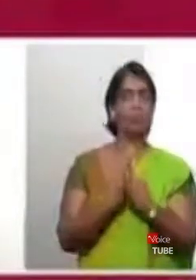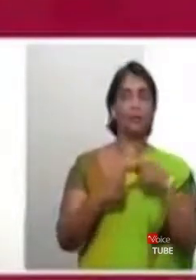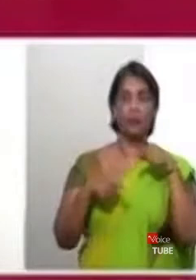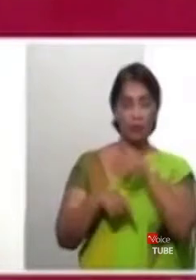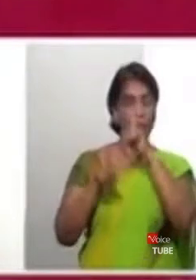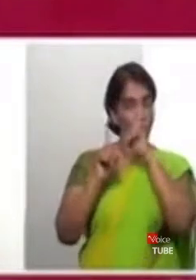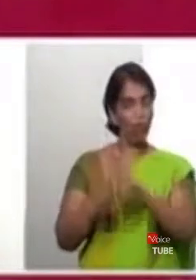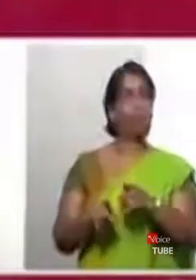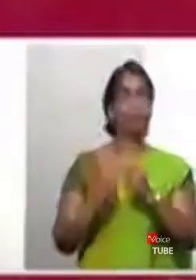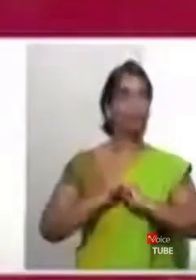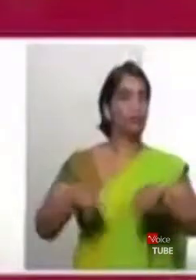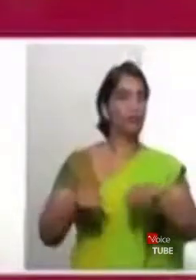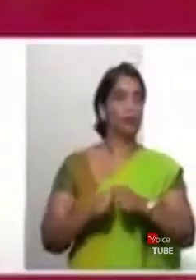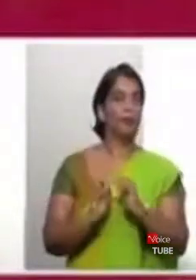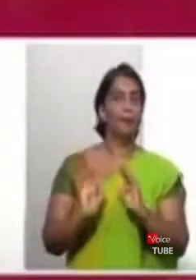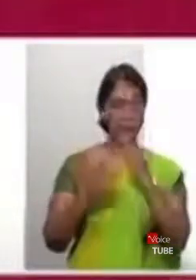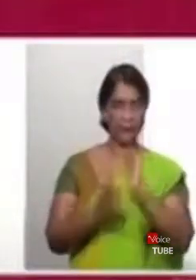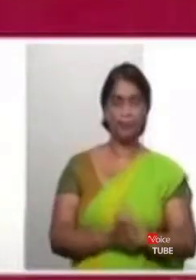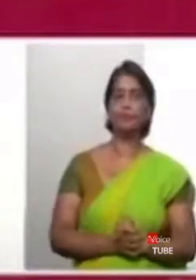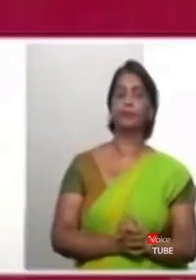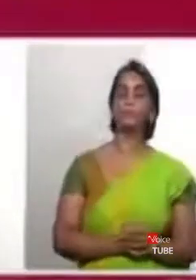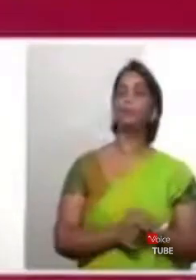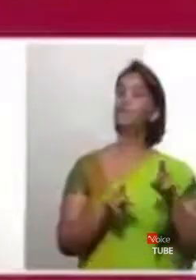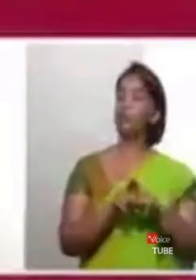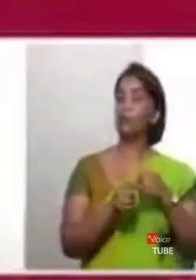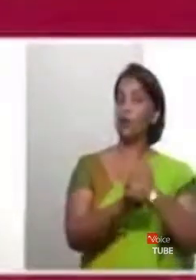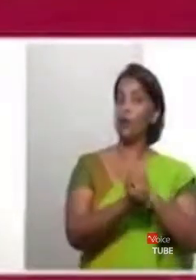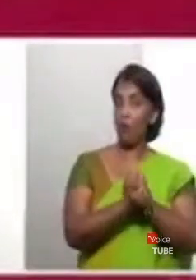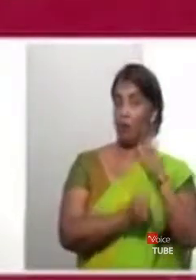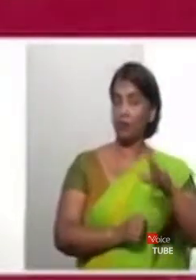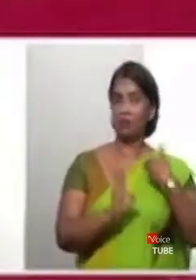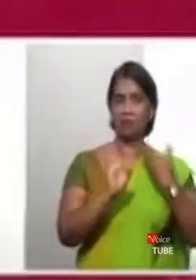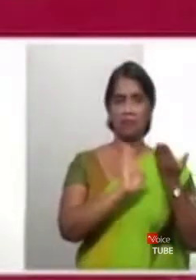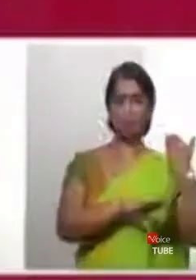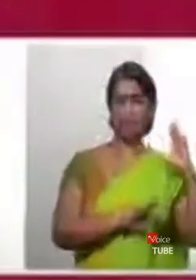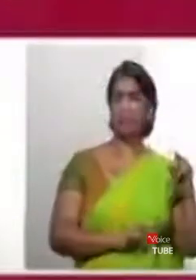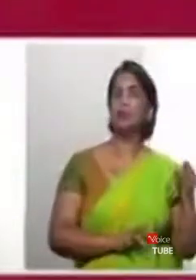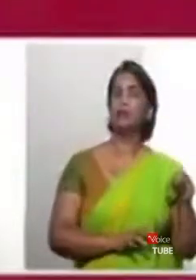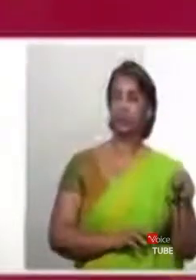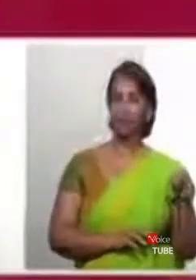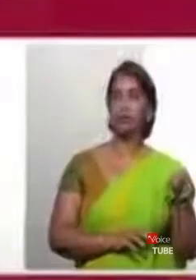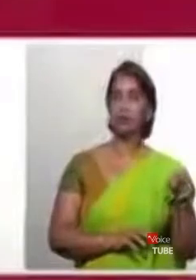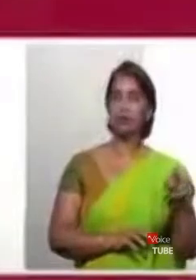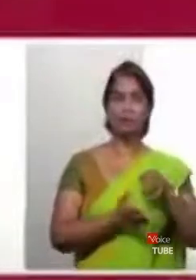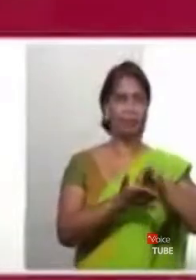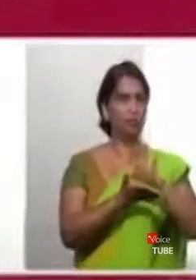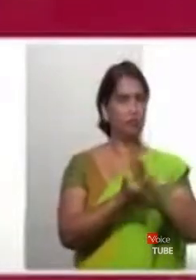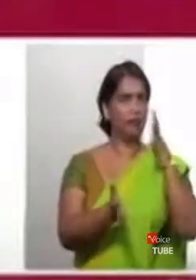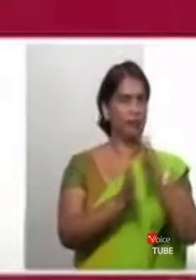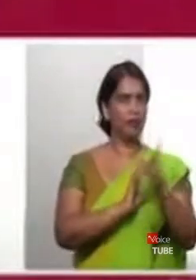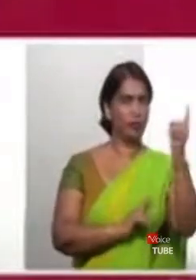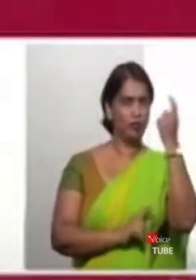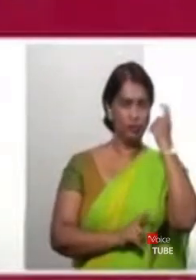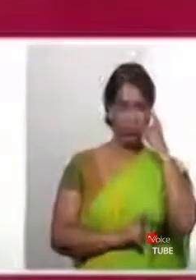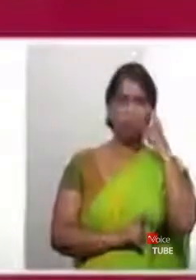පරීක්ෂණය, ඒකට අදාළ මූලික පියවරයන් දැන් අපි තියලා තියෙනවා. ඒ වගේම පොලිසිය මගින් පෞගේ දවස්වල තීන්දුව කීපයක්ම